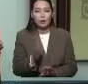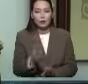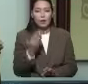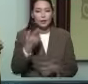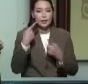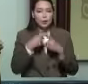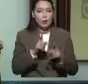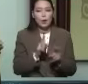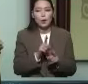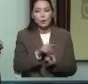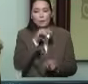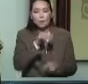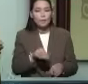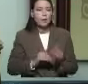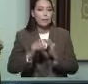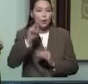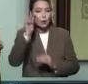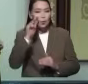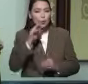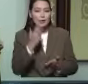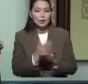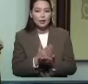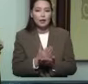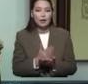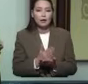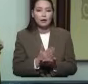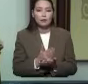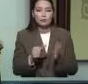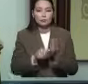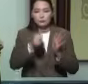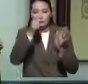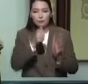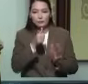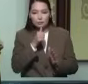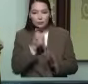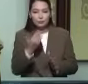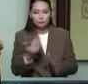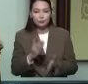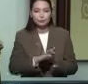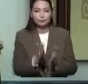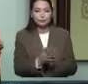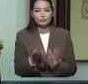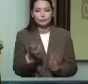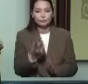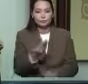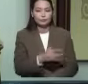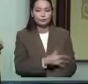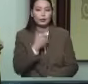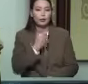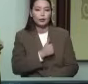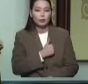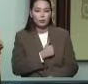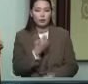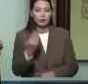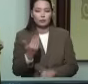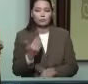Техникалық, кәсіптік, жоғары білімі бар әскери қызметшілер 6 ай қызмет өткіргеннен кейін келісім шарт бойынша әскери қызметке кіруге